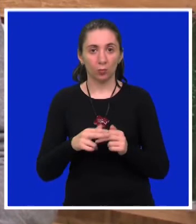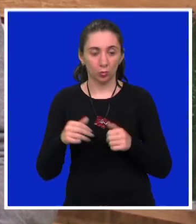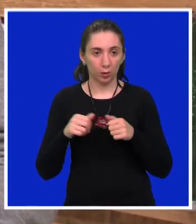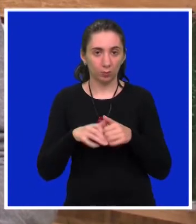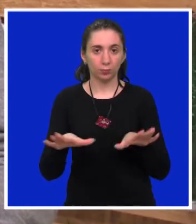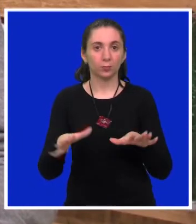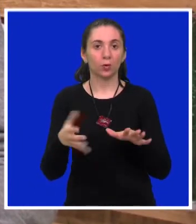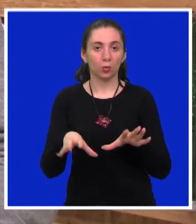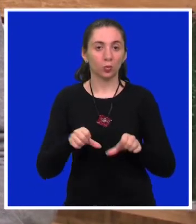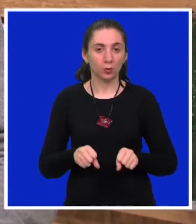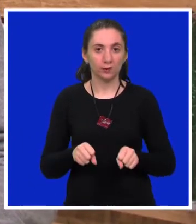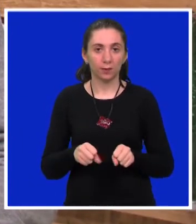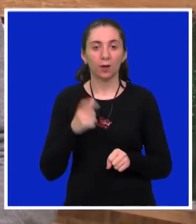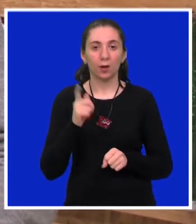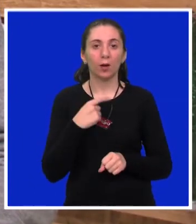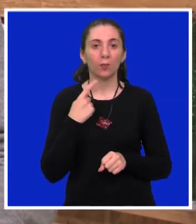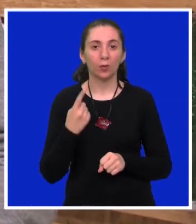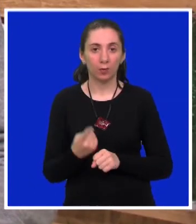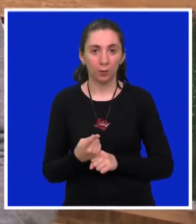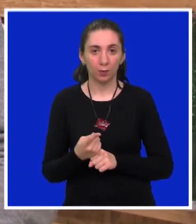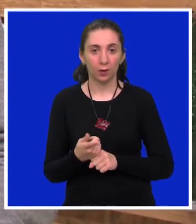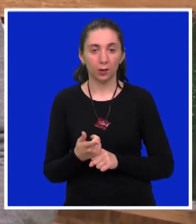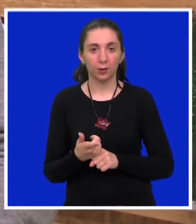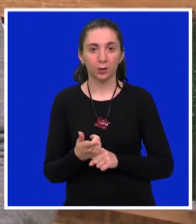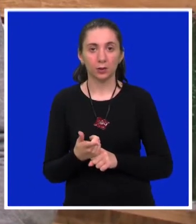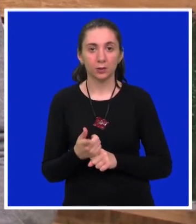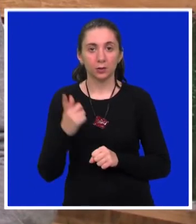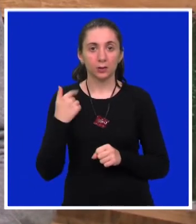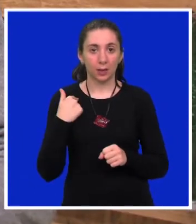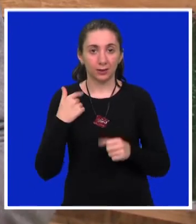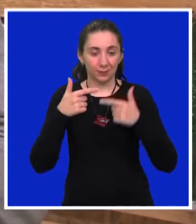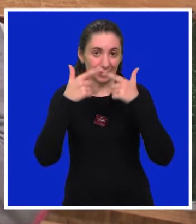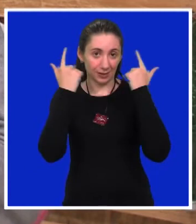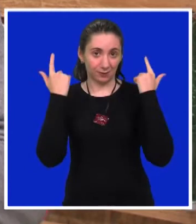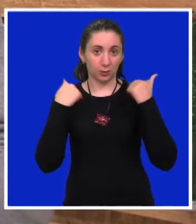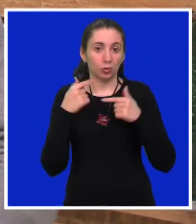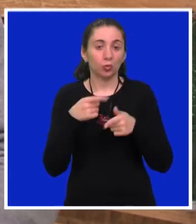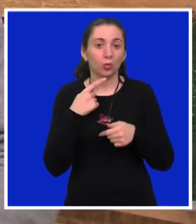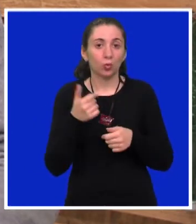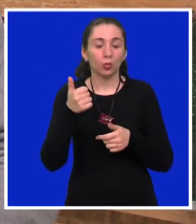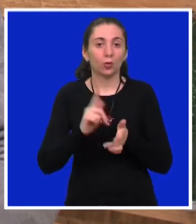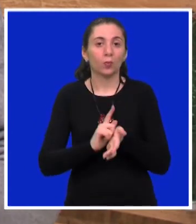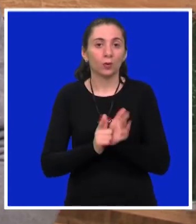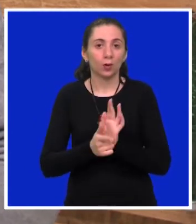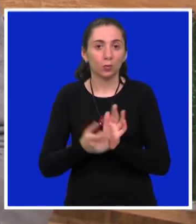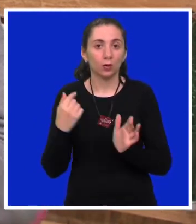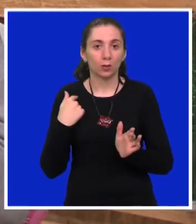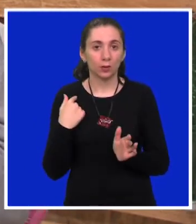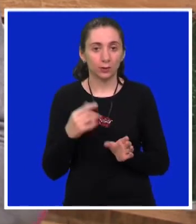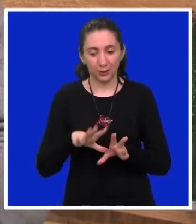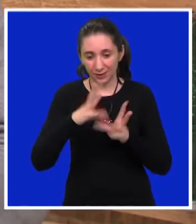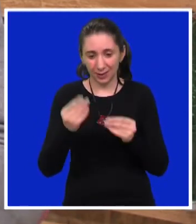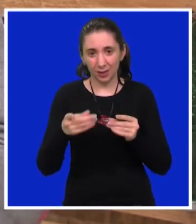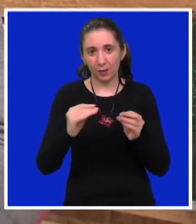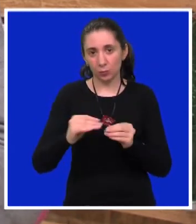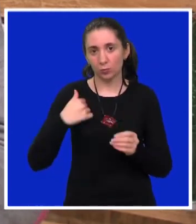u proceduru usvajanja. Ovdje moram čak naglasiti da sam i svjesno, ja ću to tako reći, u jednom trenutku